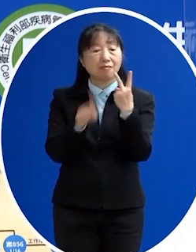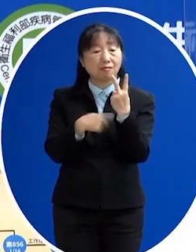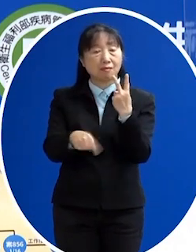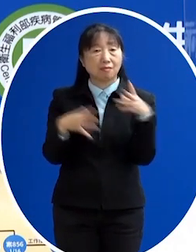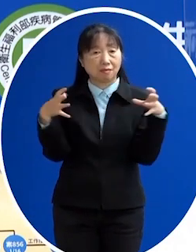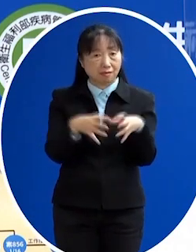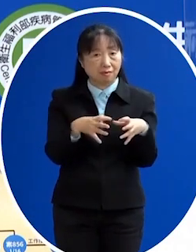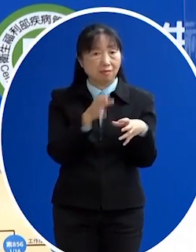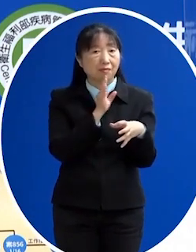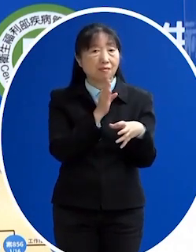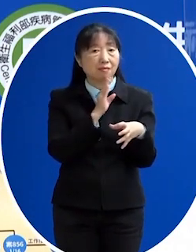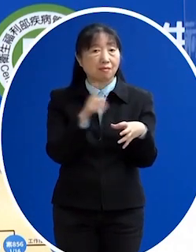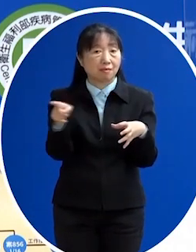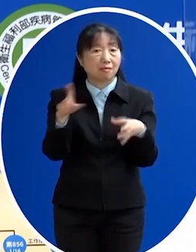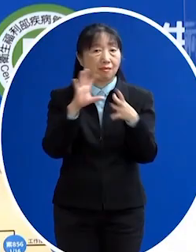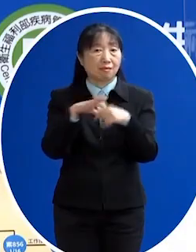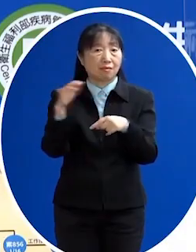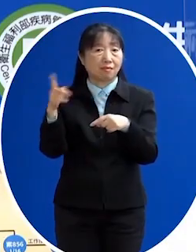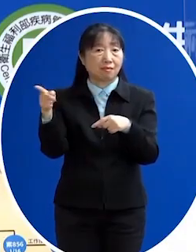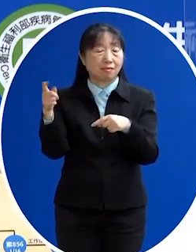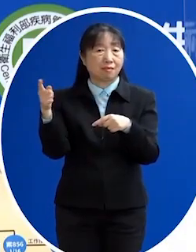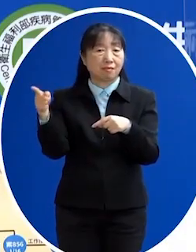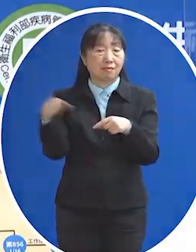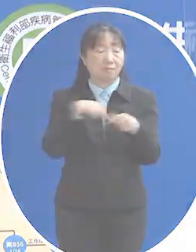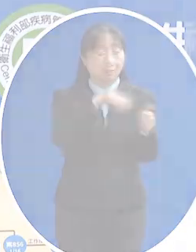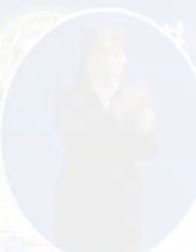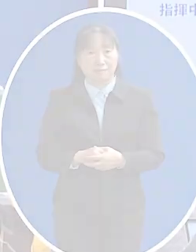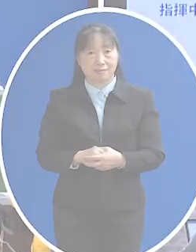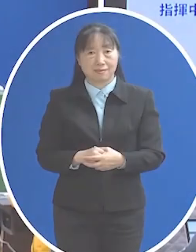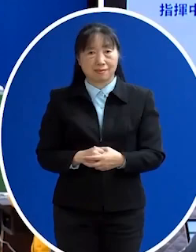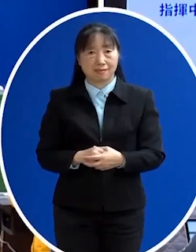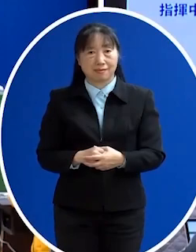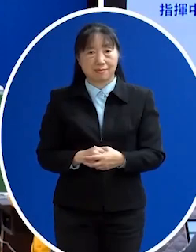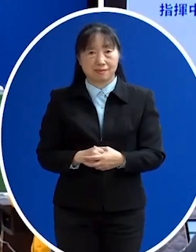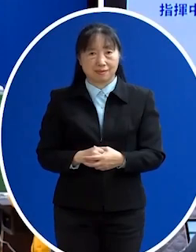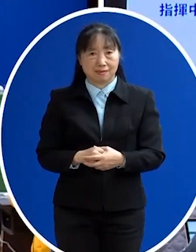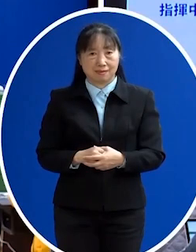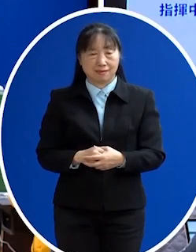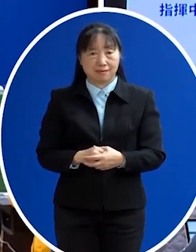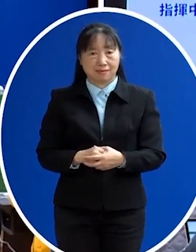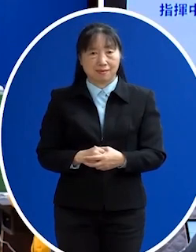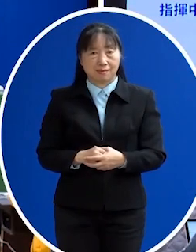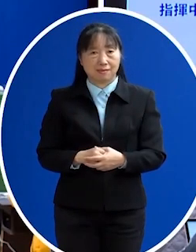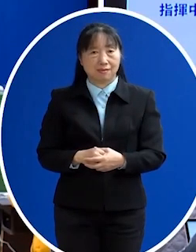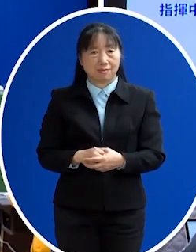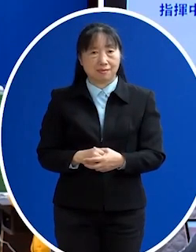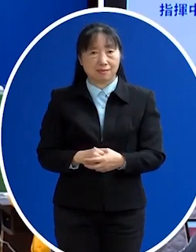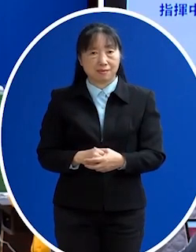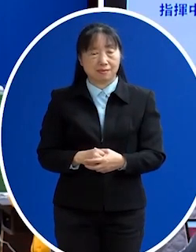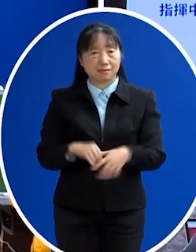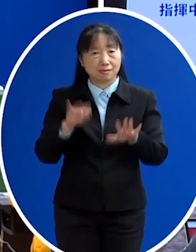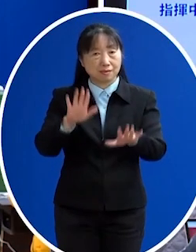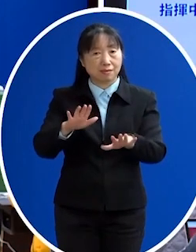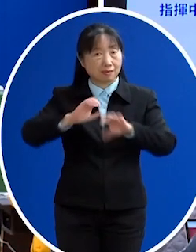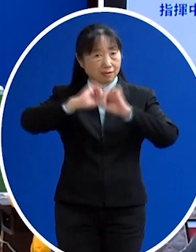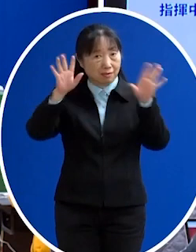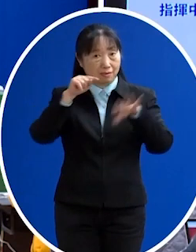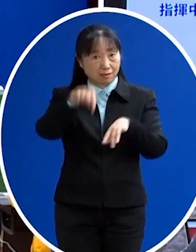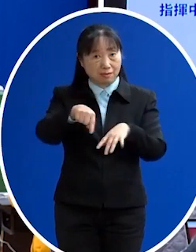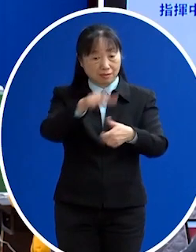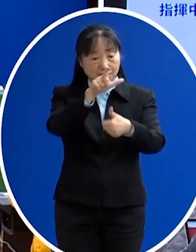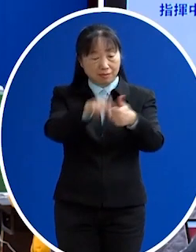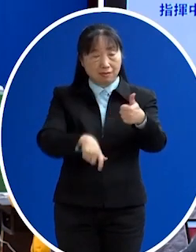子。 对，他在照顾他， 好，谢谢部长。 不好意思，想请教一下，今天公布了这个